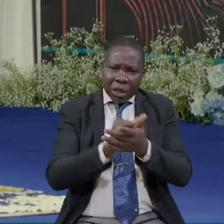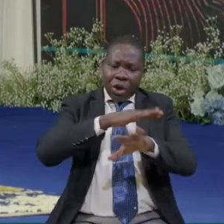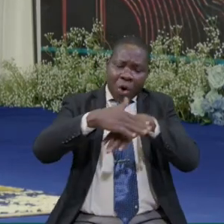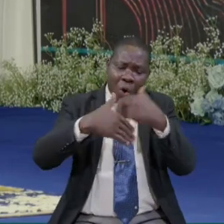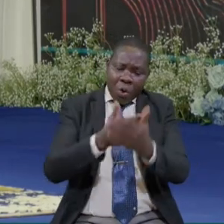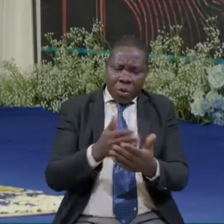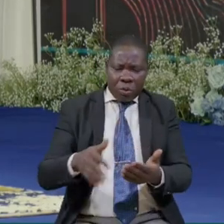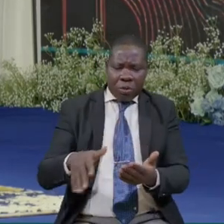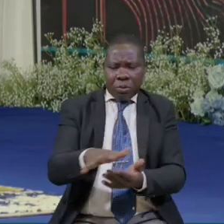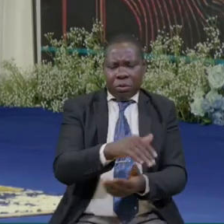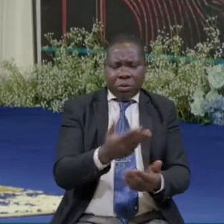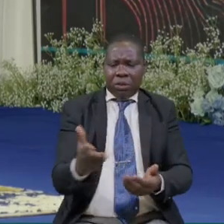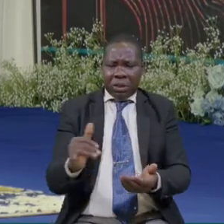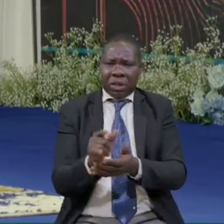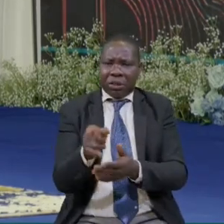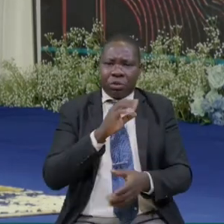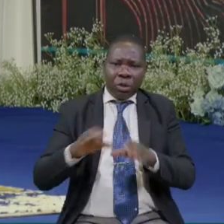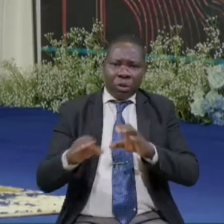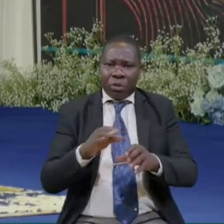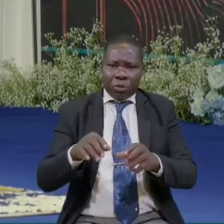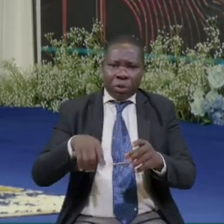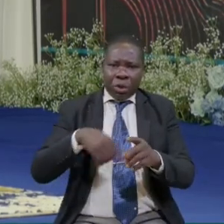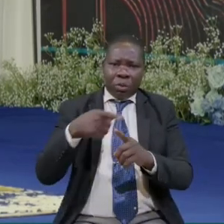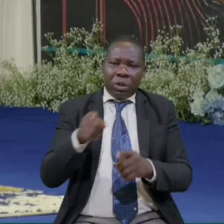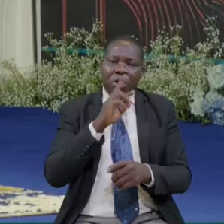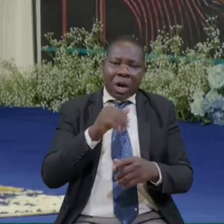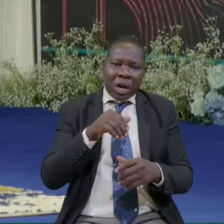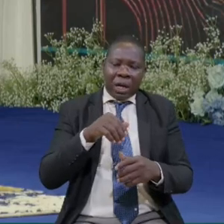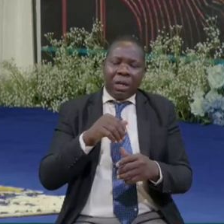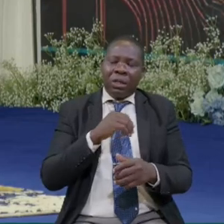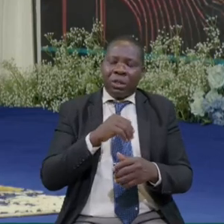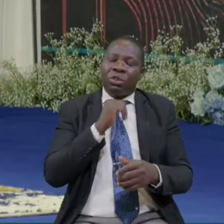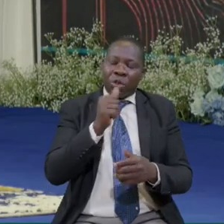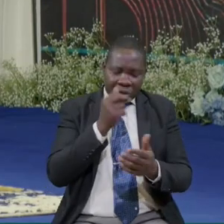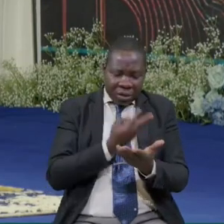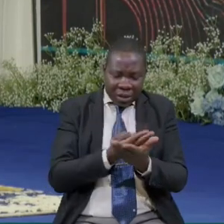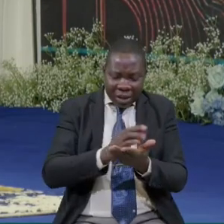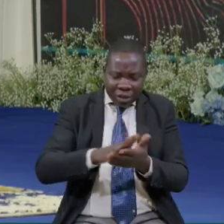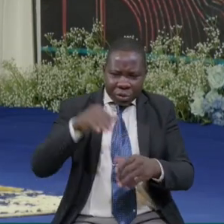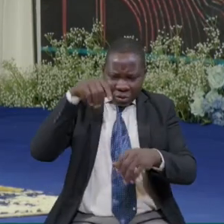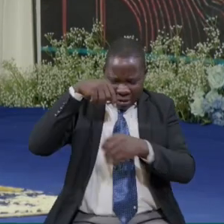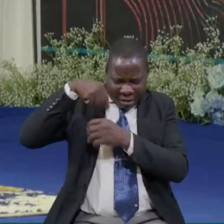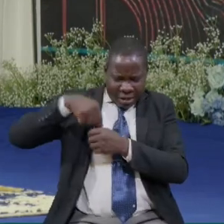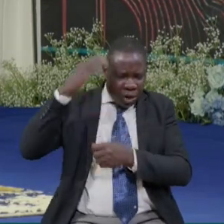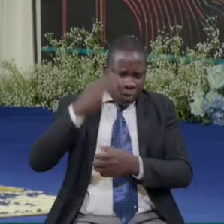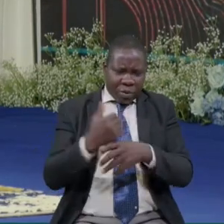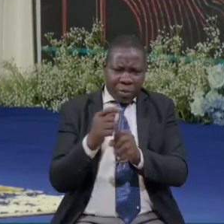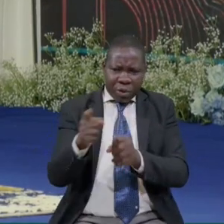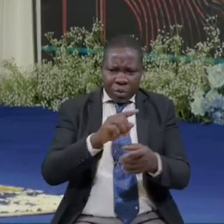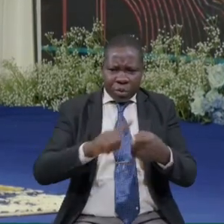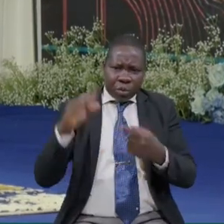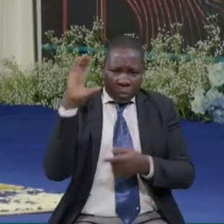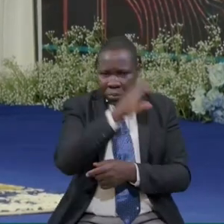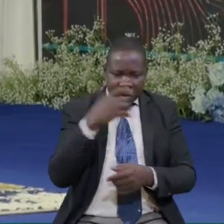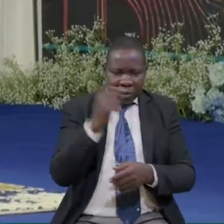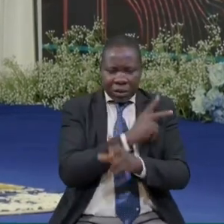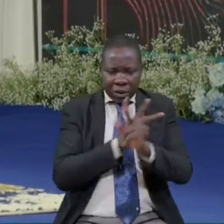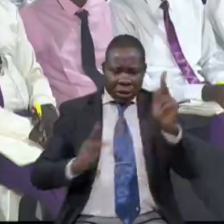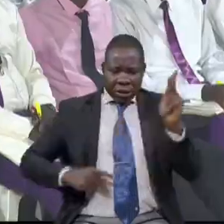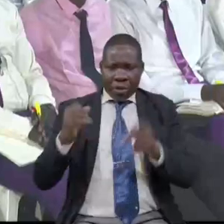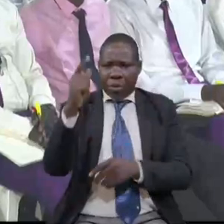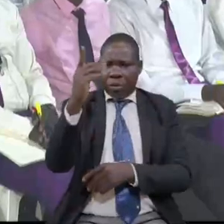ne savez pas que les choses que vous faites au-dedans ou au-dehors, ces choses vous feront rater le royaume